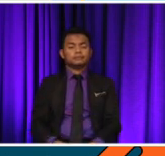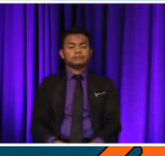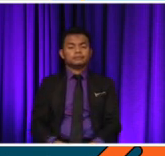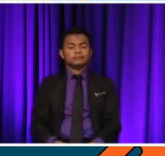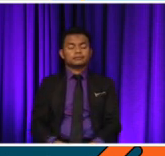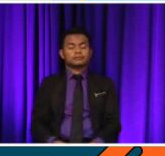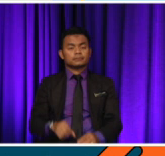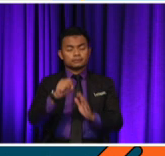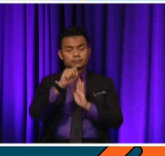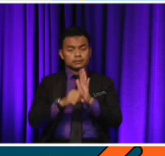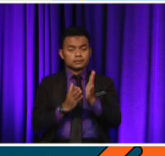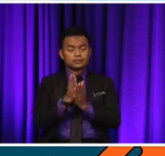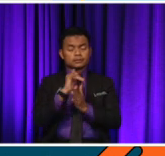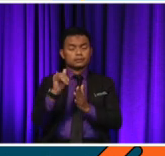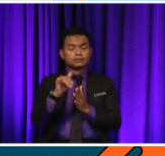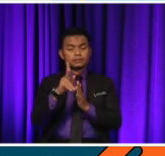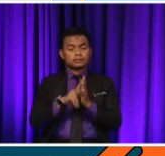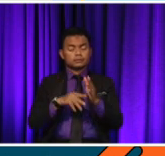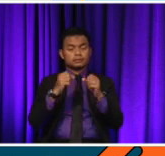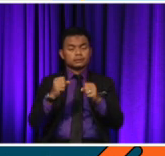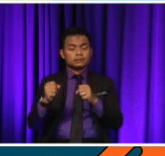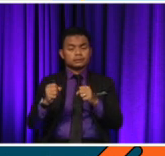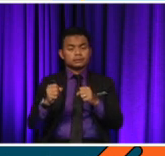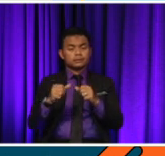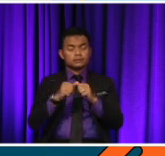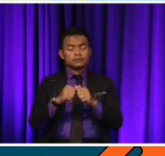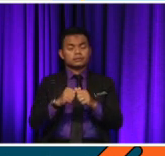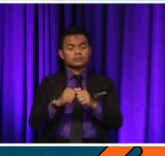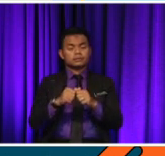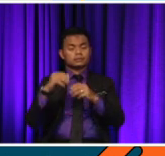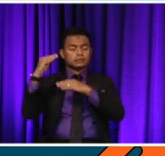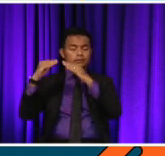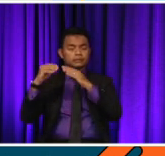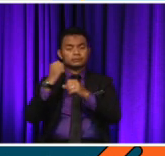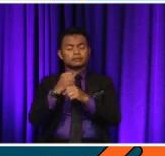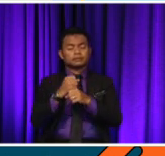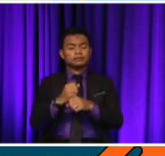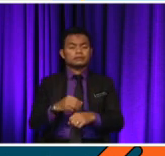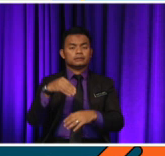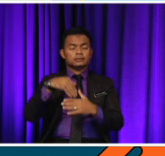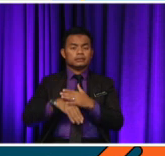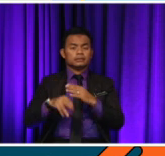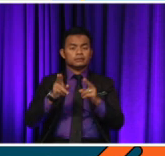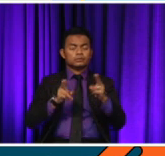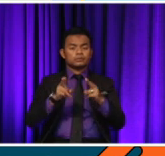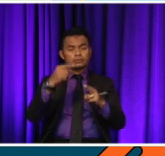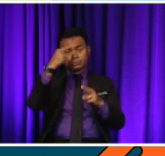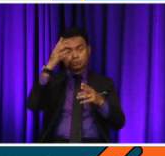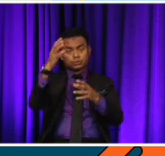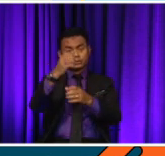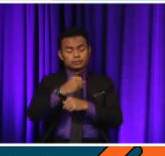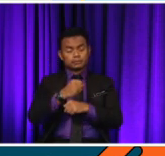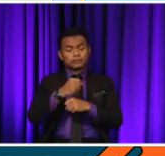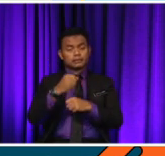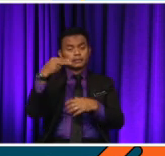seterusnya kabar ke sana menuju kepada tahap satu Keju itu telah dilaksanakan dalam usaha untuk mencapai hasil yang